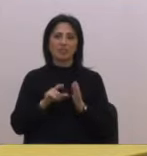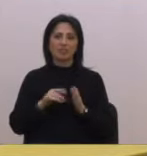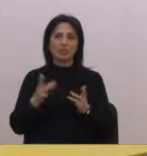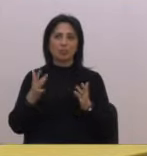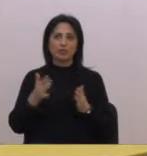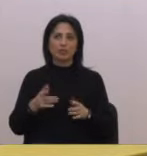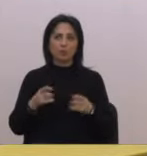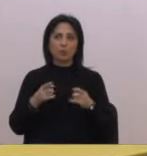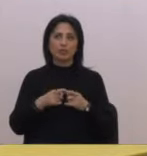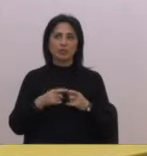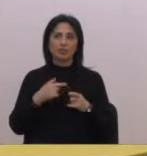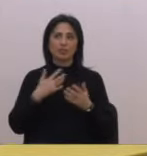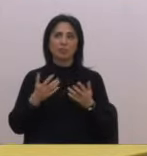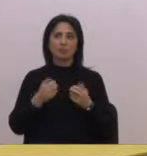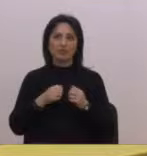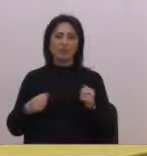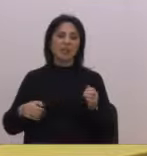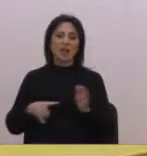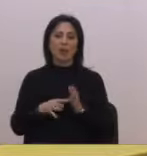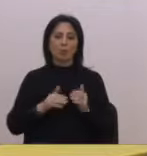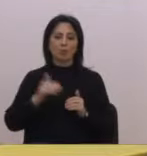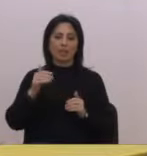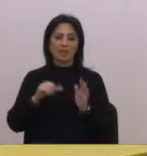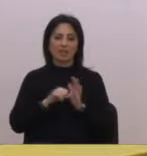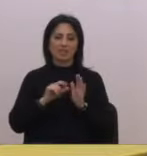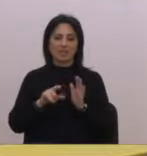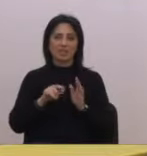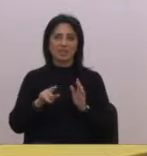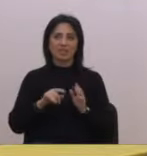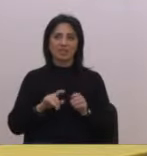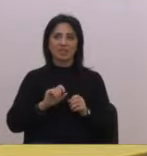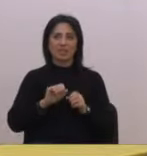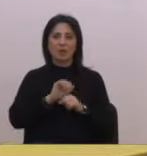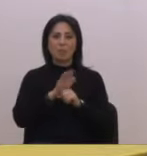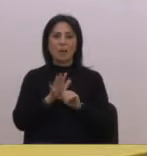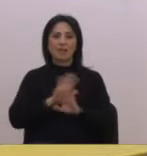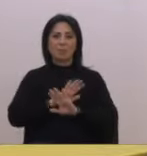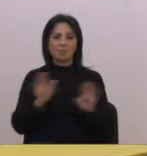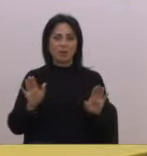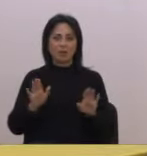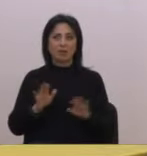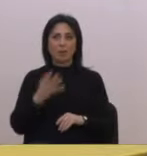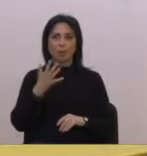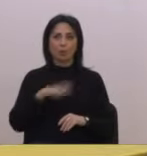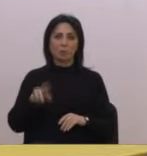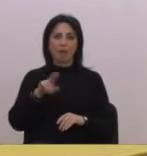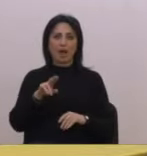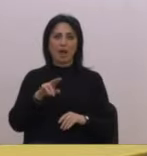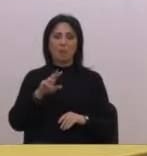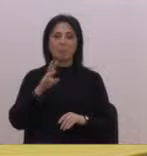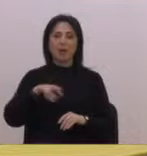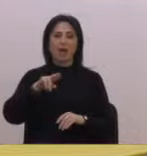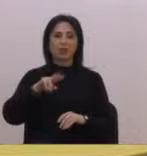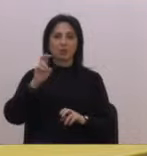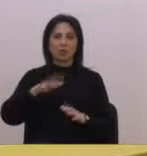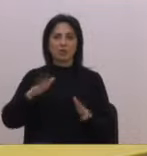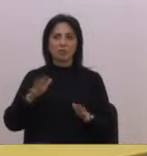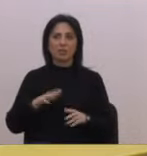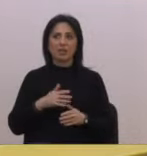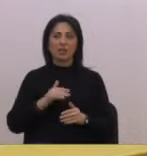მოზრდვის კუთხით, ჩვენ მივიღეთ რეკორდულად მაღალი ინვესტიციები პოსტპანდემიურ პერიოდში, $5 მილიარდზე მეტი და ესეც ყველაზე